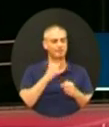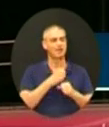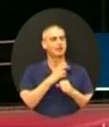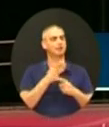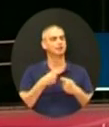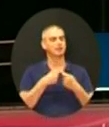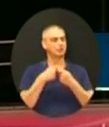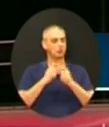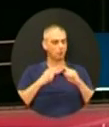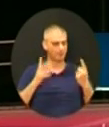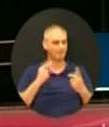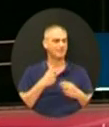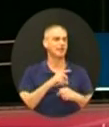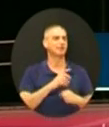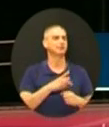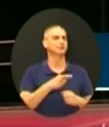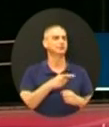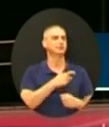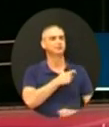של ארגונים,